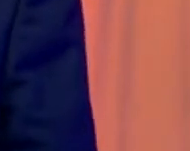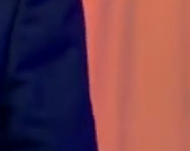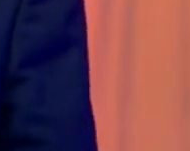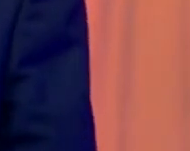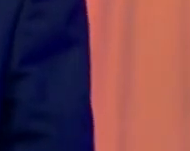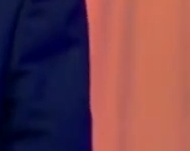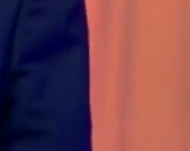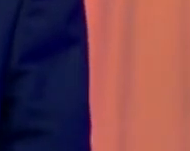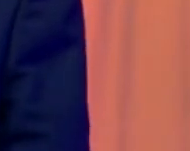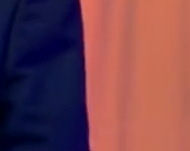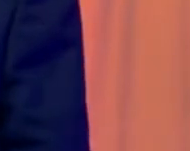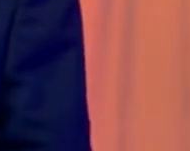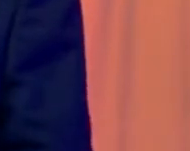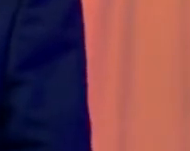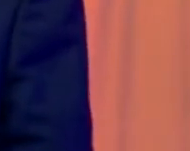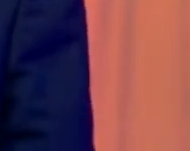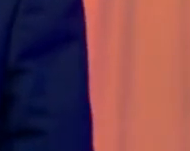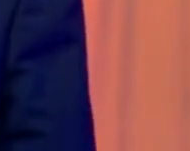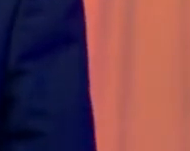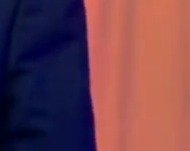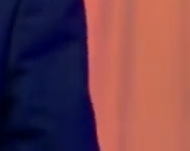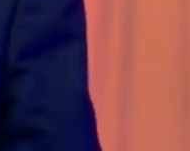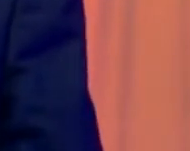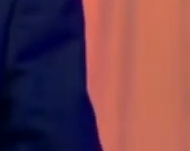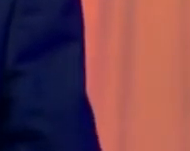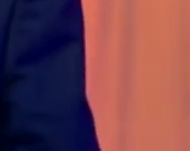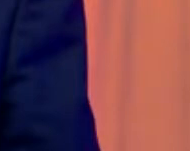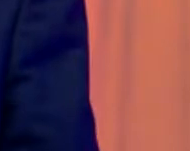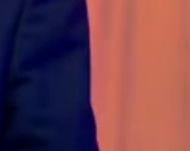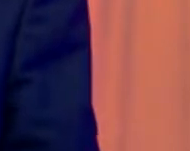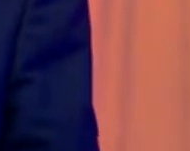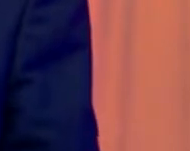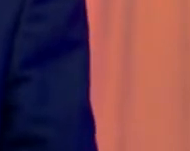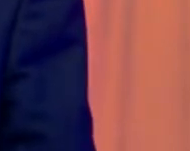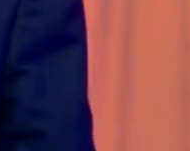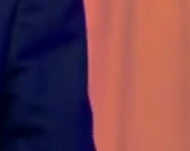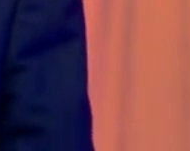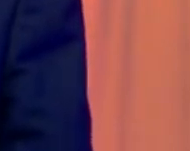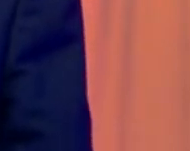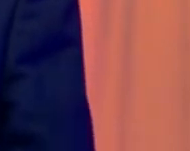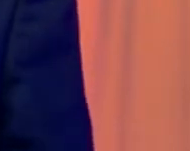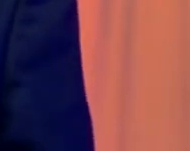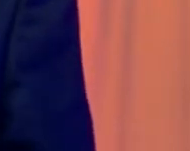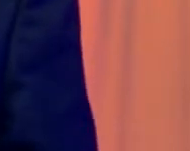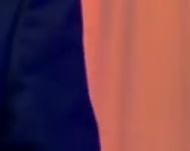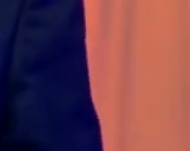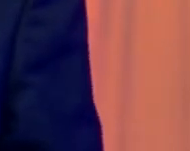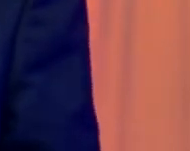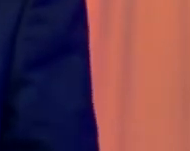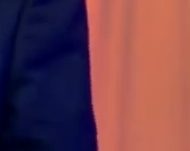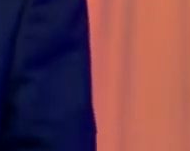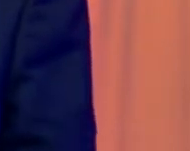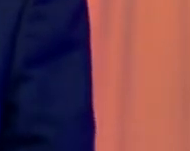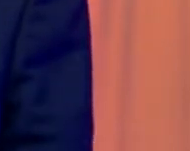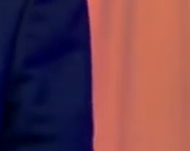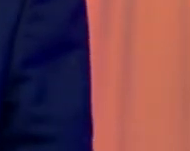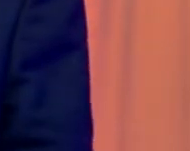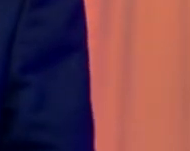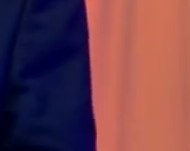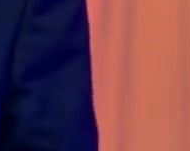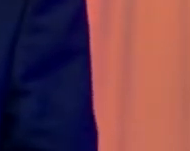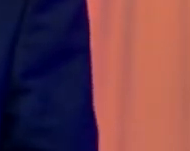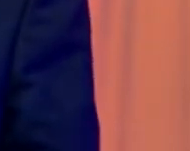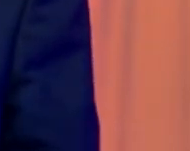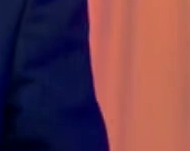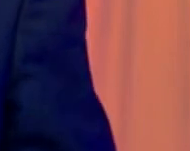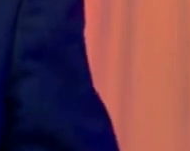ambayo ningependa kumzungumzia asubuhi ya leo ya kwamba ni vizuri kumwamini Mungu. Ningependa fungua nami kwenye kitabu cha Injili ya Yohana mlango